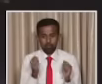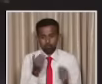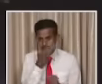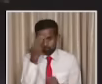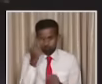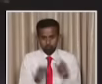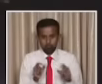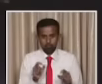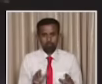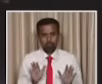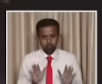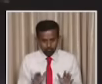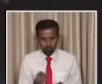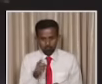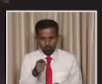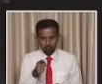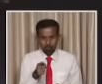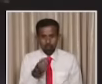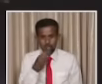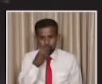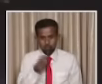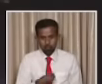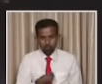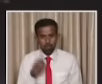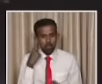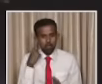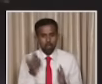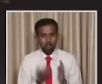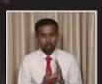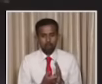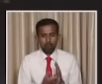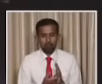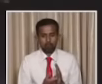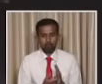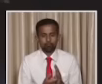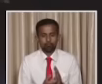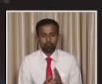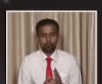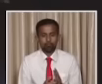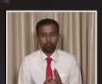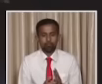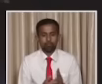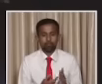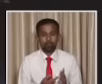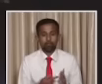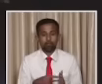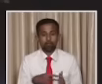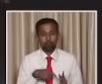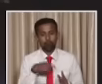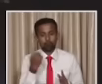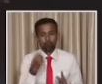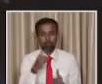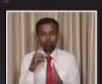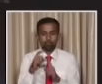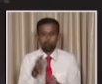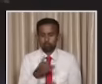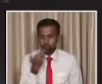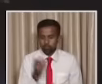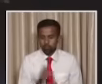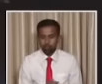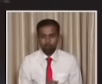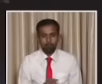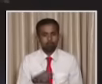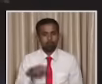ජනතාව විතරද කියන මම අහනවා මාතර වෙන්න පුළුවන් රත්නපුරේ වෙන්න පුළුවන් ලංකාවේ අනිත් දිස්ත්‍රික්කවල වෙන්න පුළුවන්